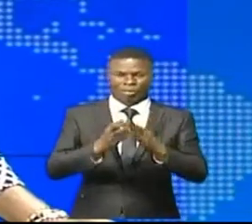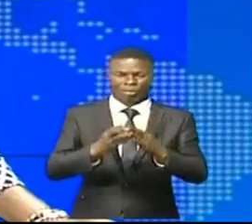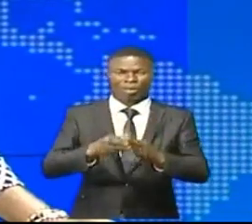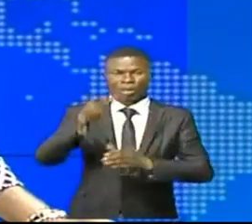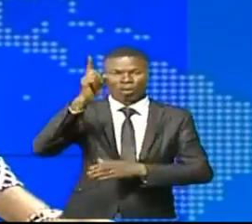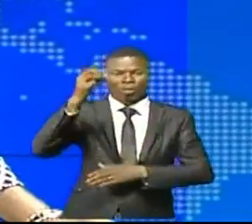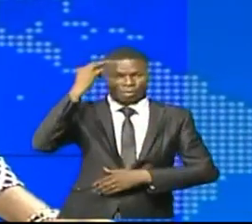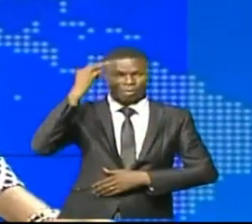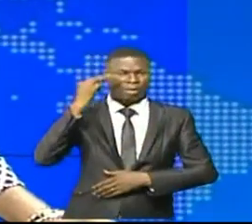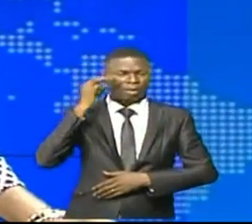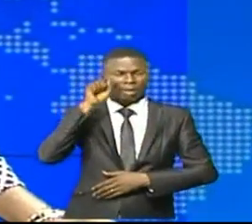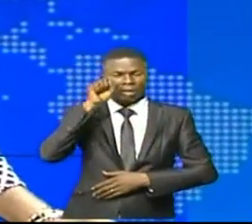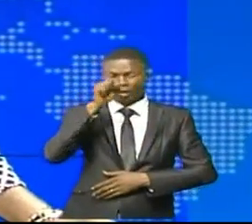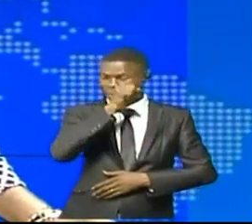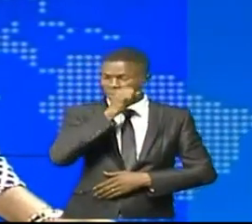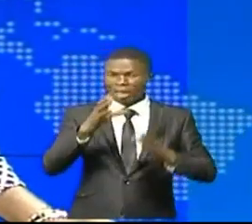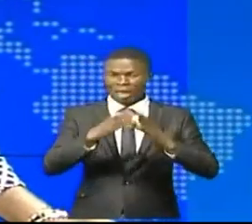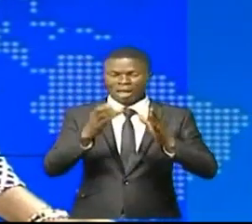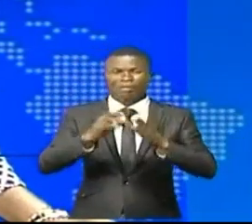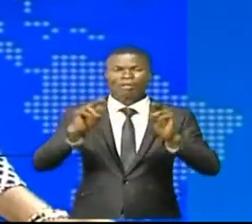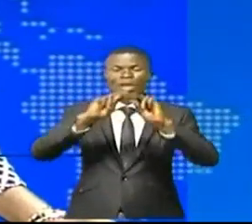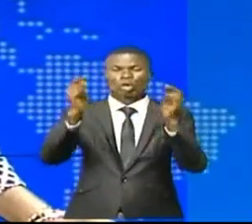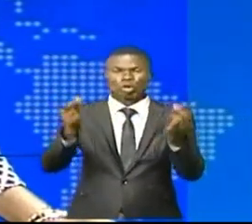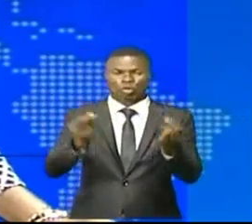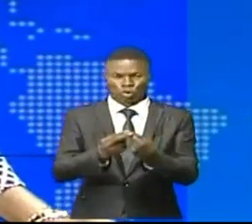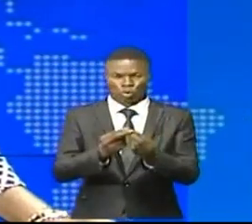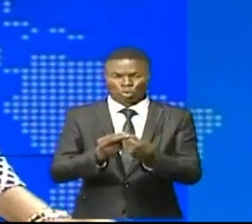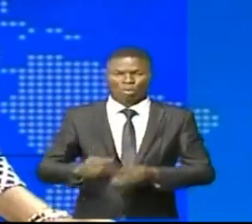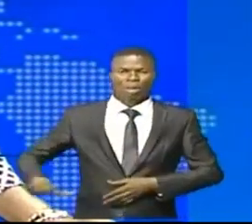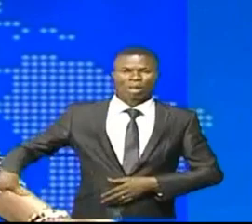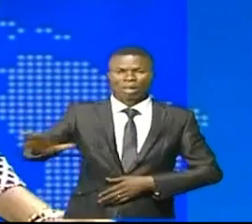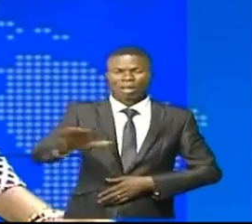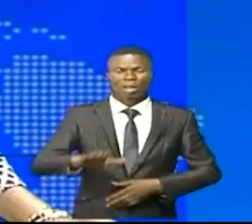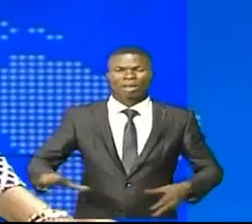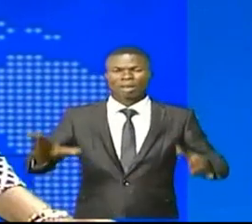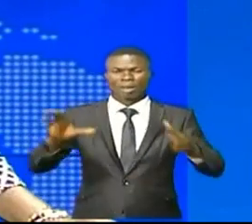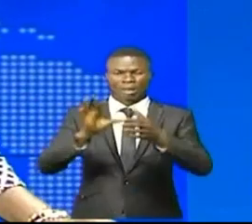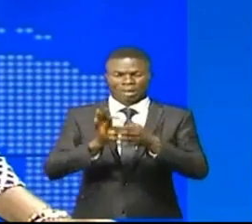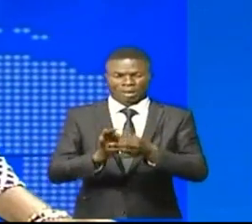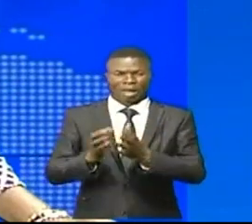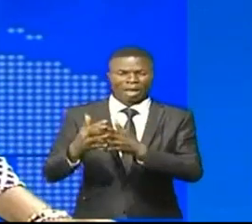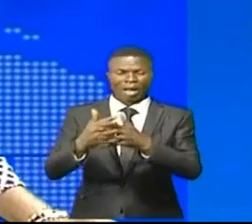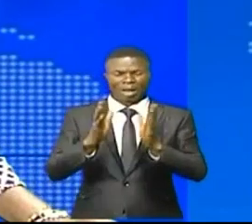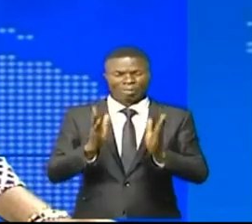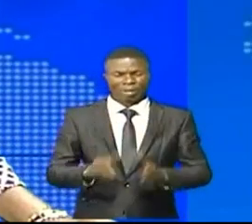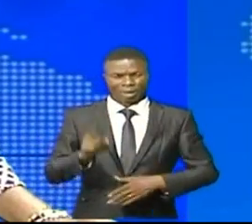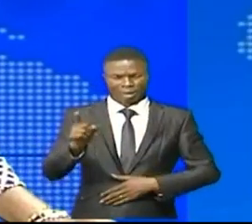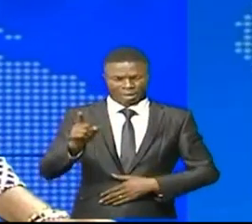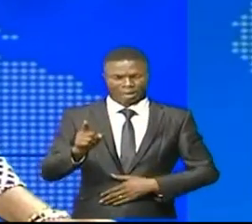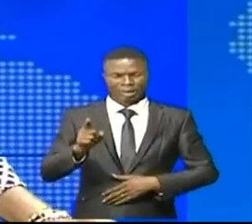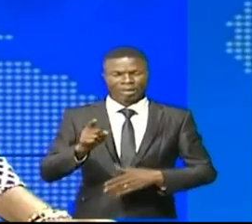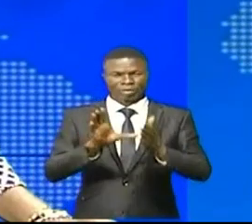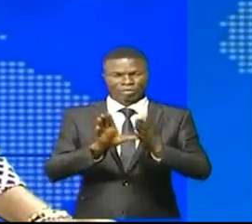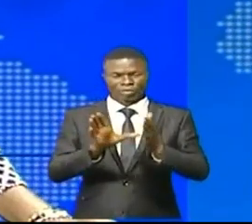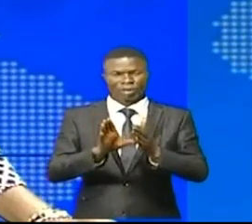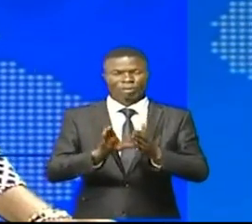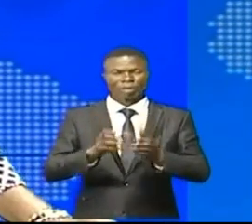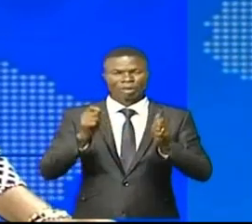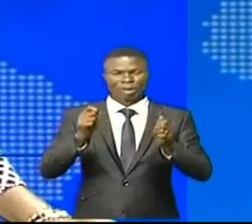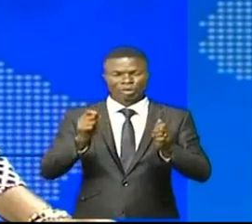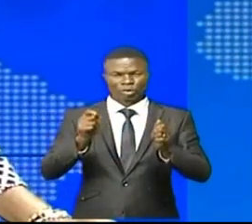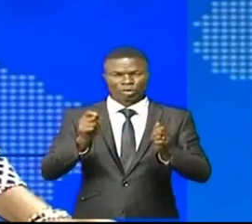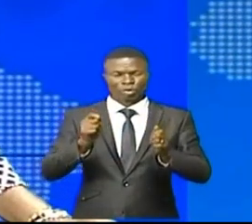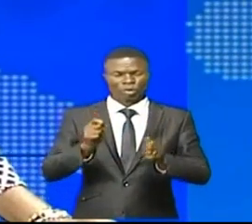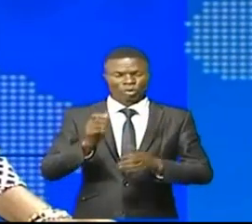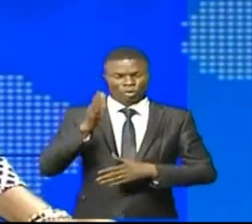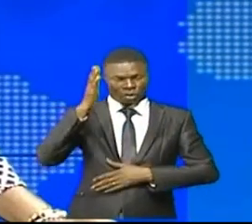Premier ministre Jean-Michel Samalukonde et la délégation de la MONUSCO conduite par Bintou Keïta. Le détail de